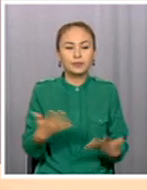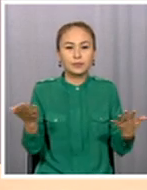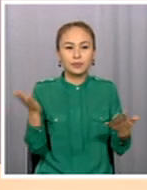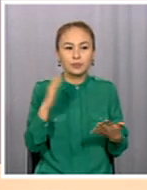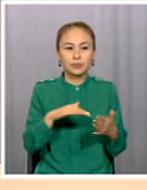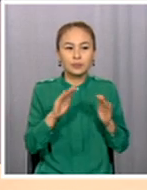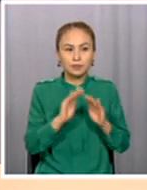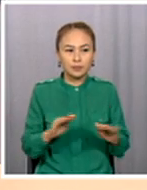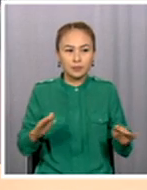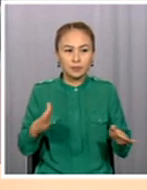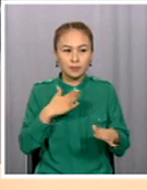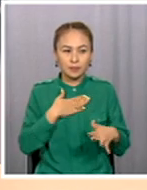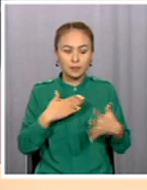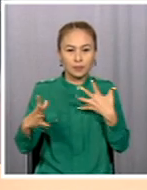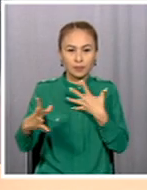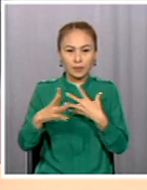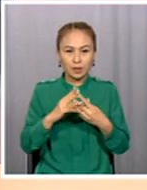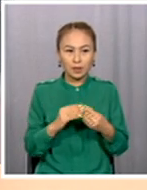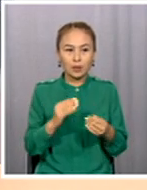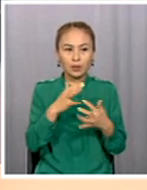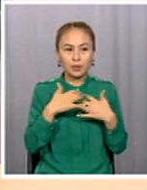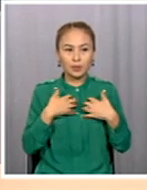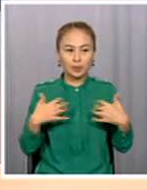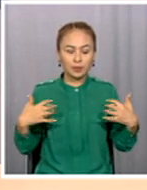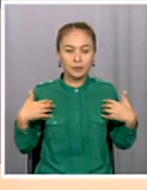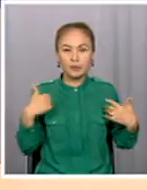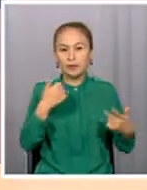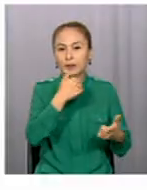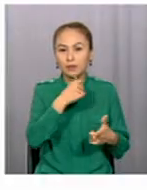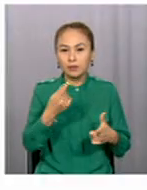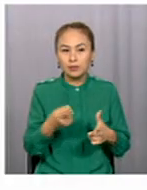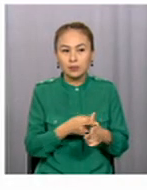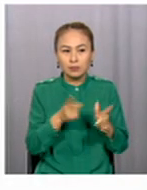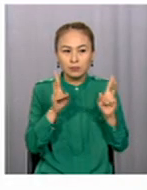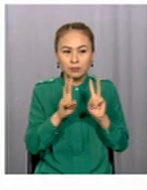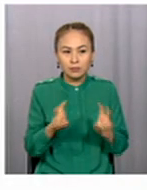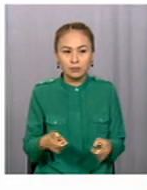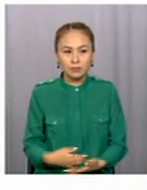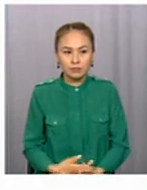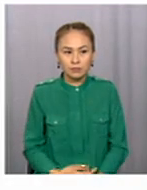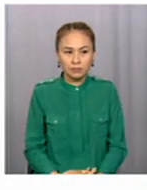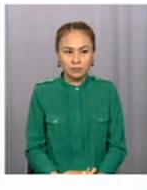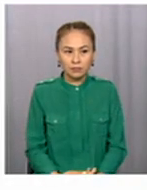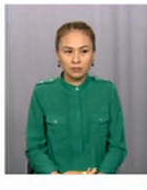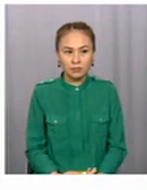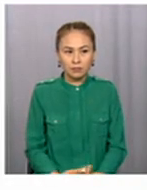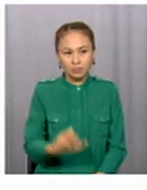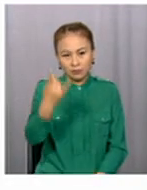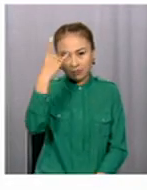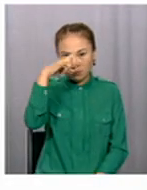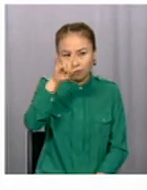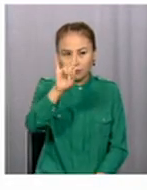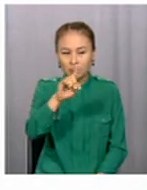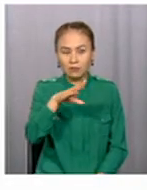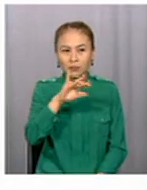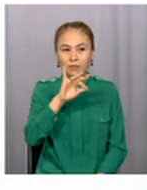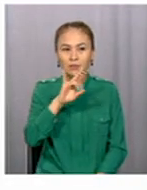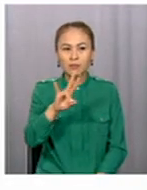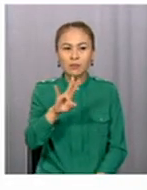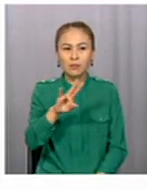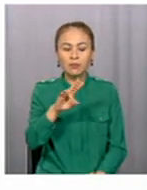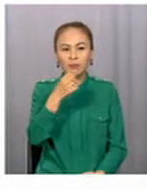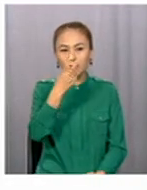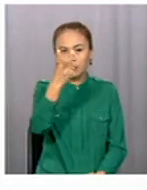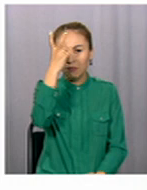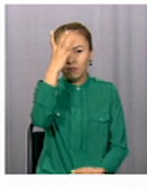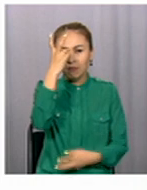балалар, менімен бірге жануарларды атаңдар. Бұғы, тиін,